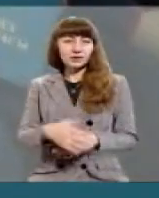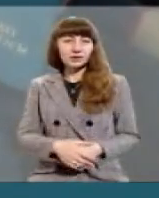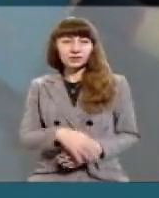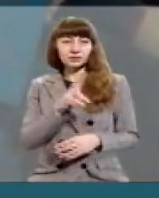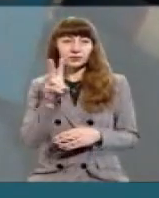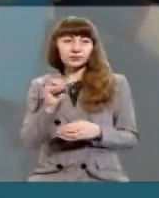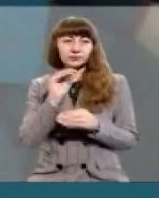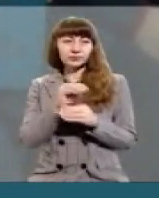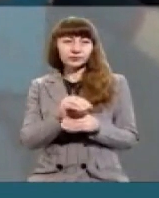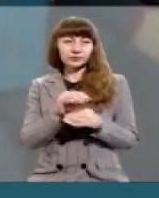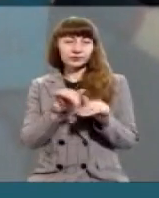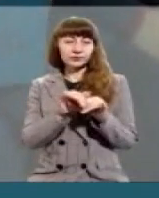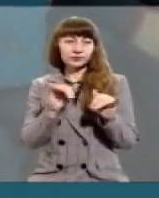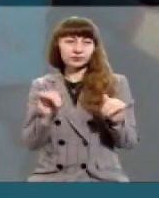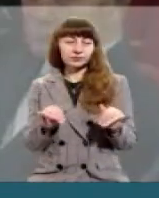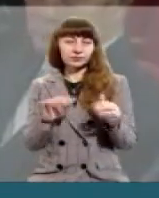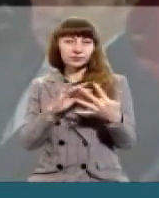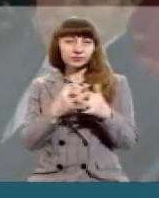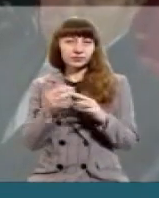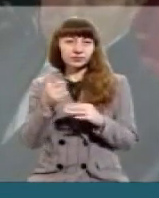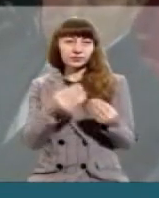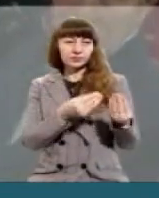болды. Оларға түрлі дәрежедегі дипломдар мен